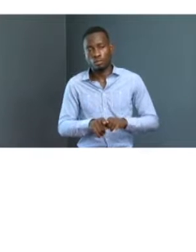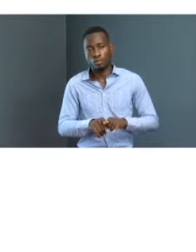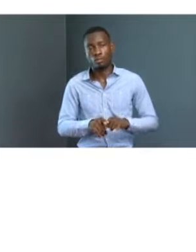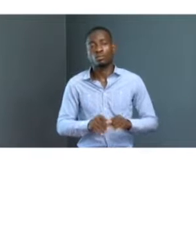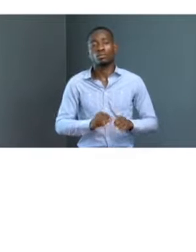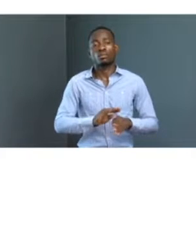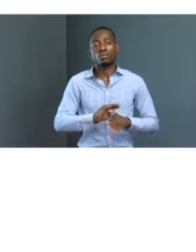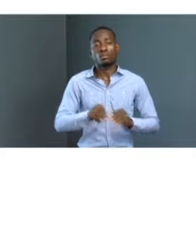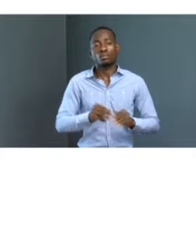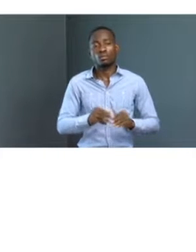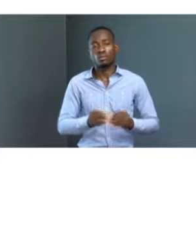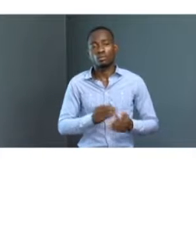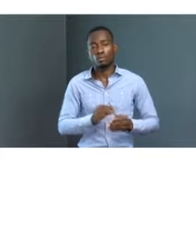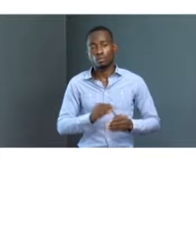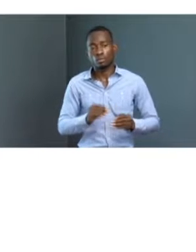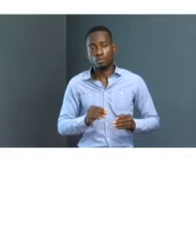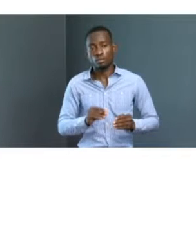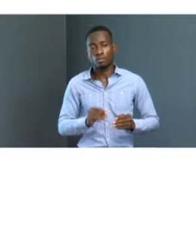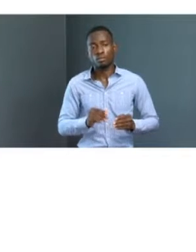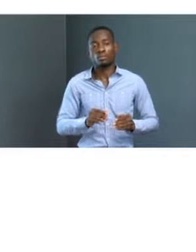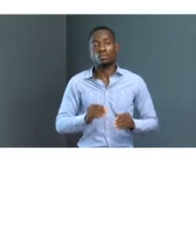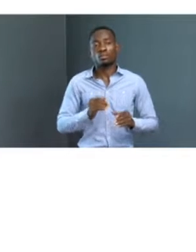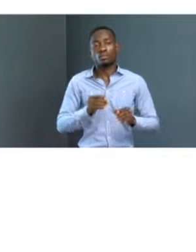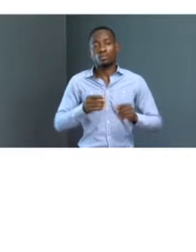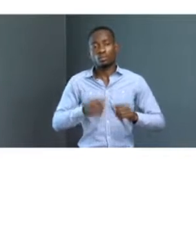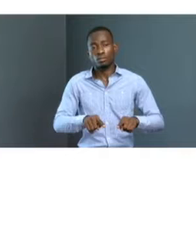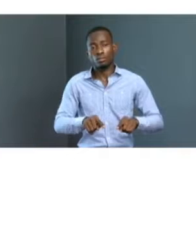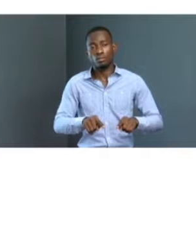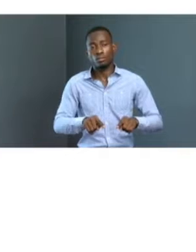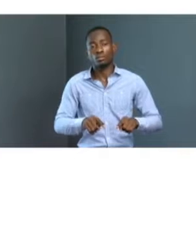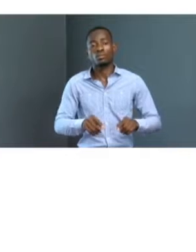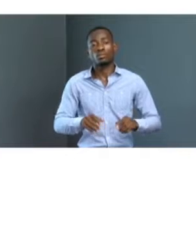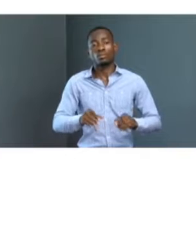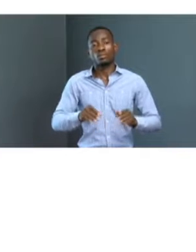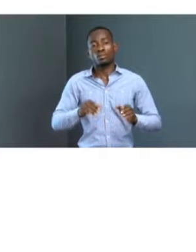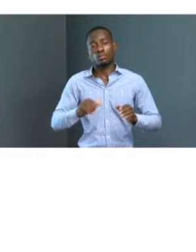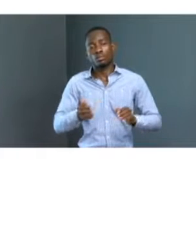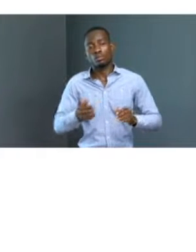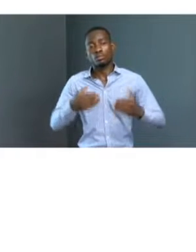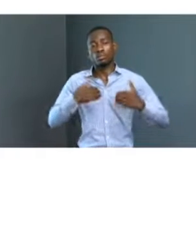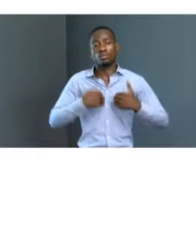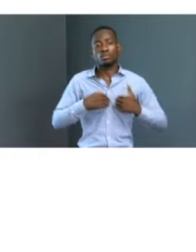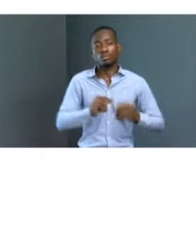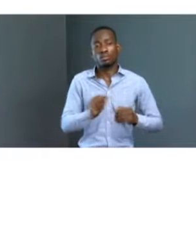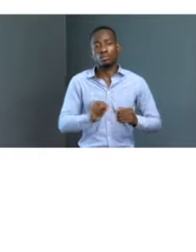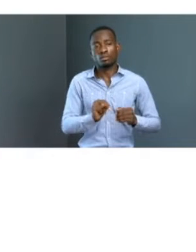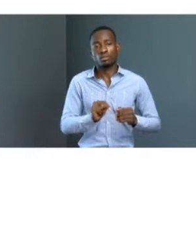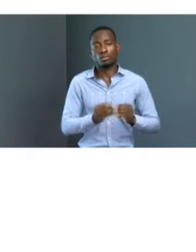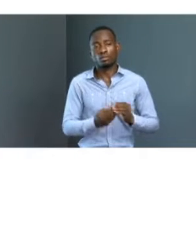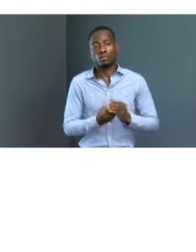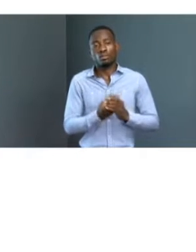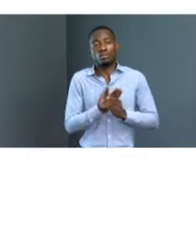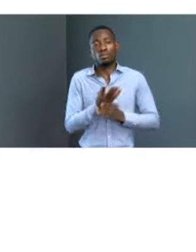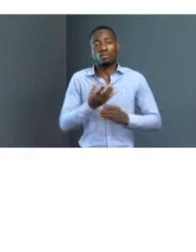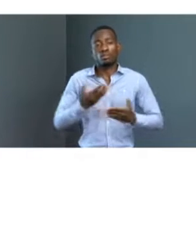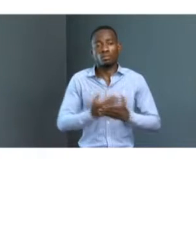en culture. Par contre, le rhizoïde contenant le noyau régénère un nouveau chapeau